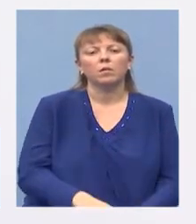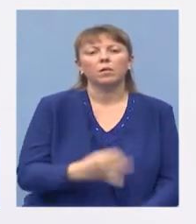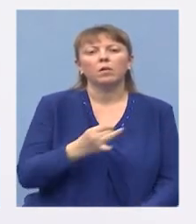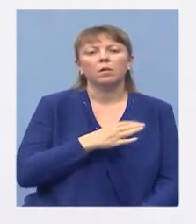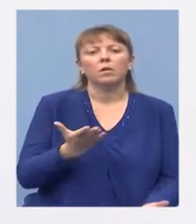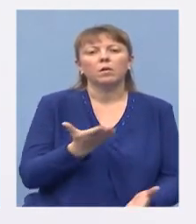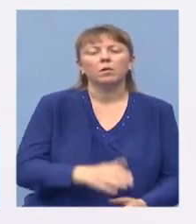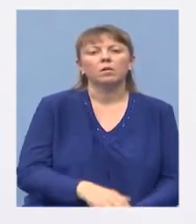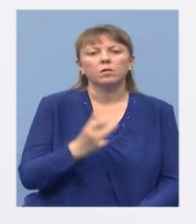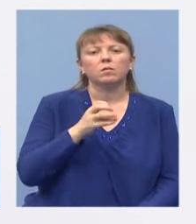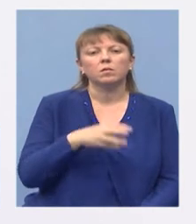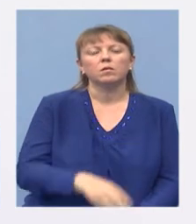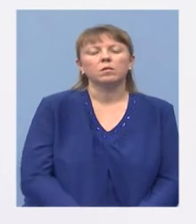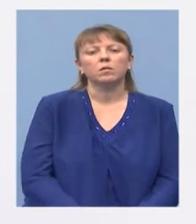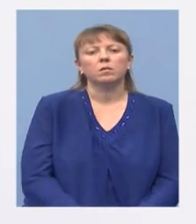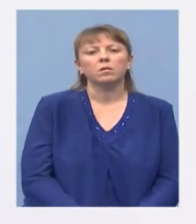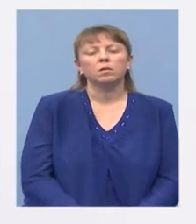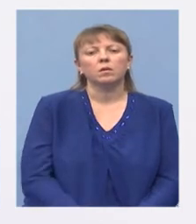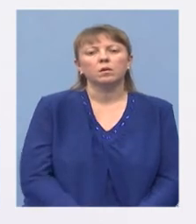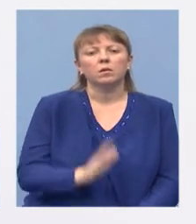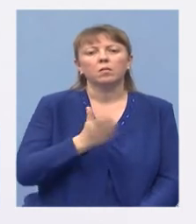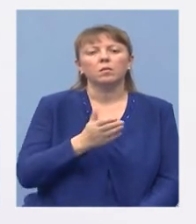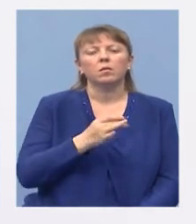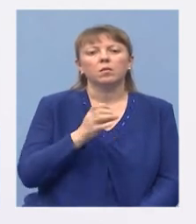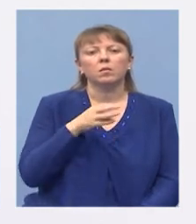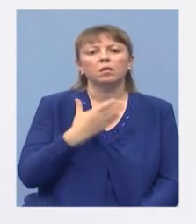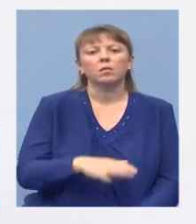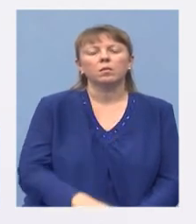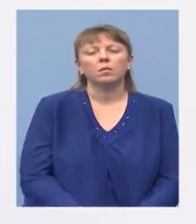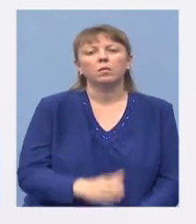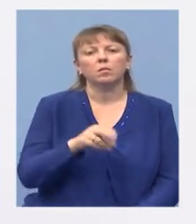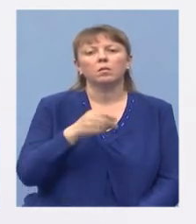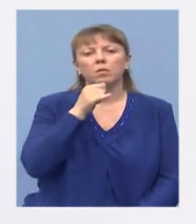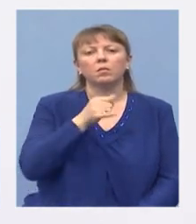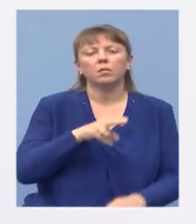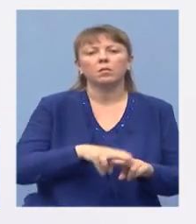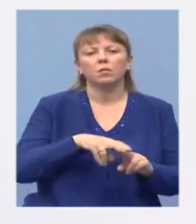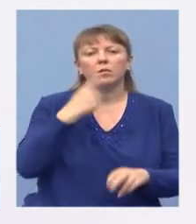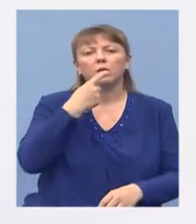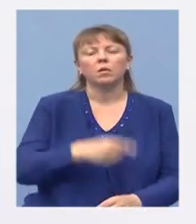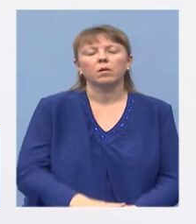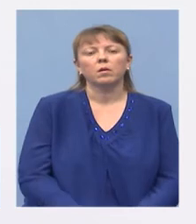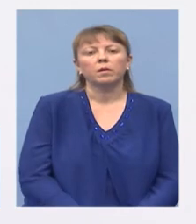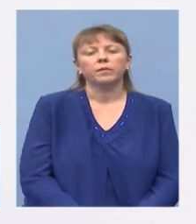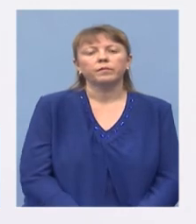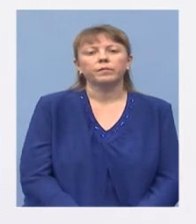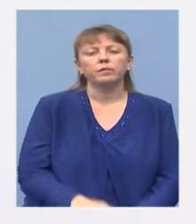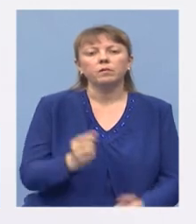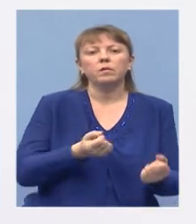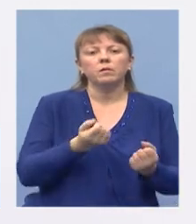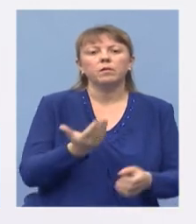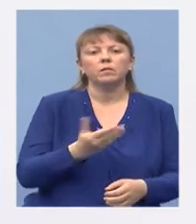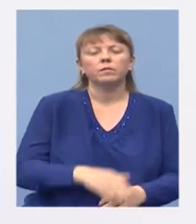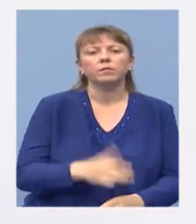введение так называемых картоматов, где будут стоять картоматы, и он может получить удостоверение личности или водительское удостоверение